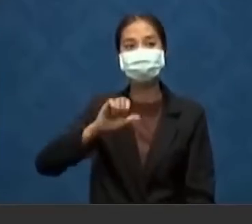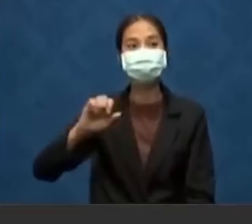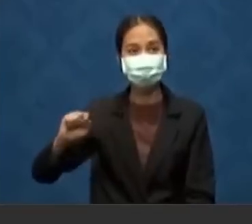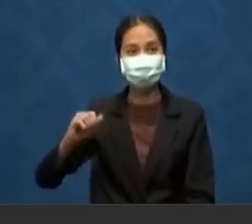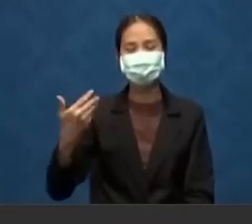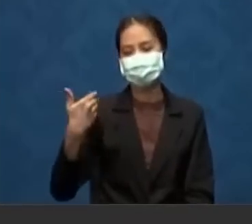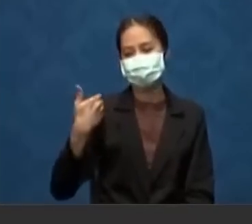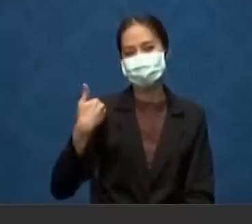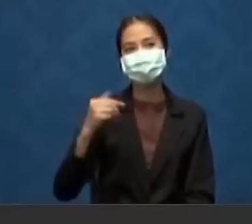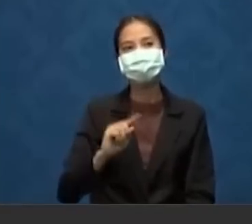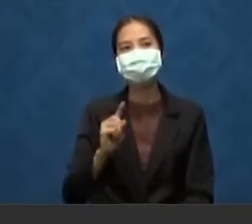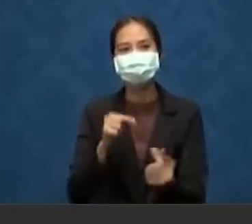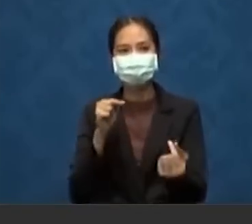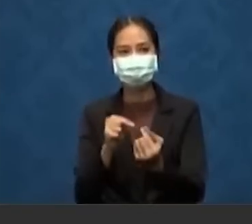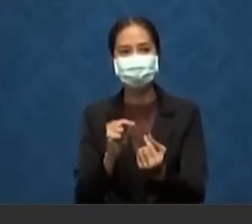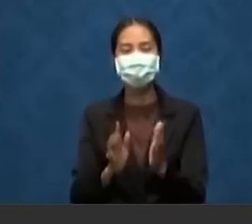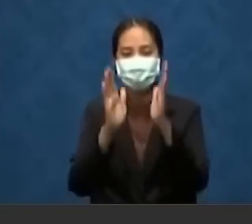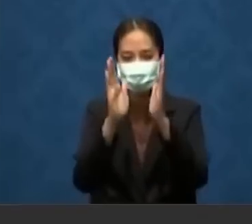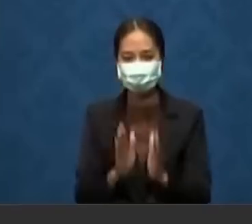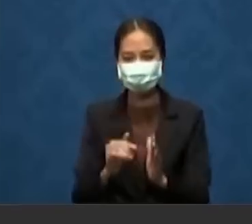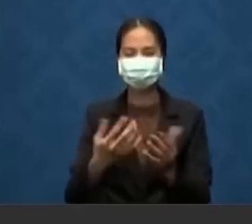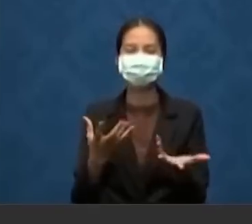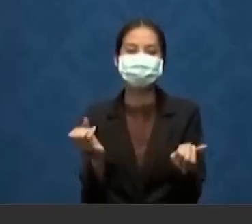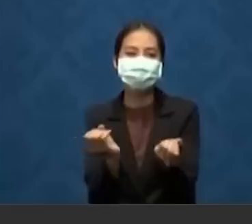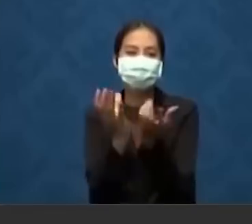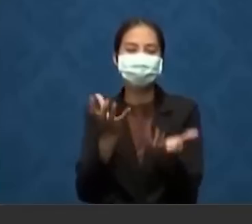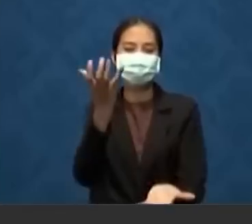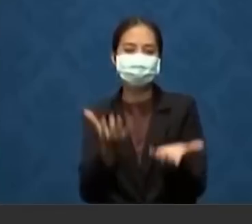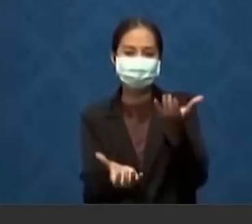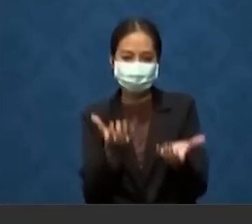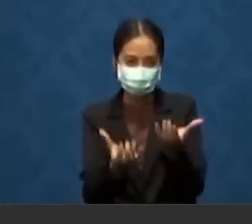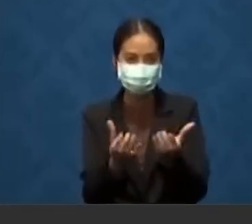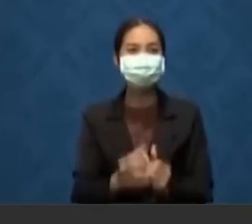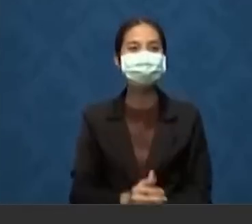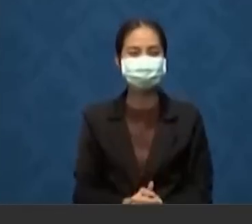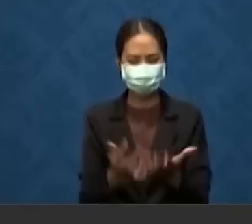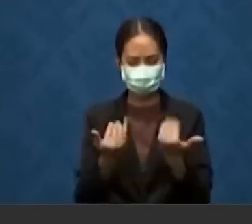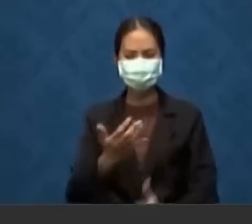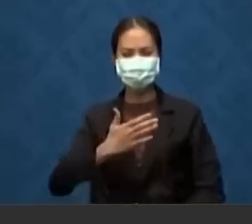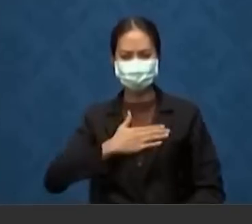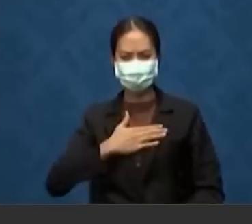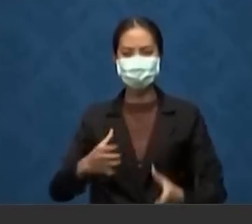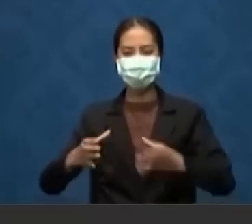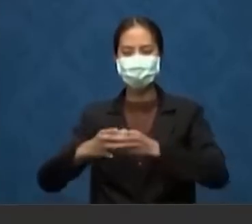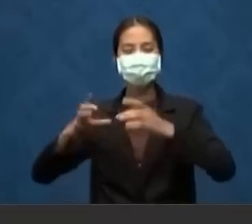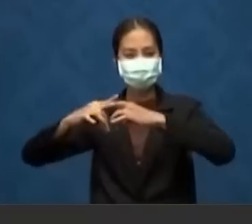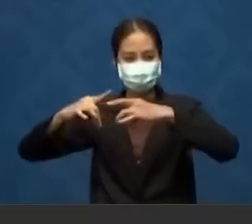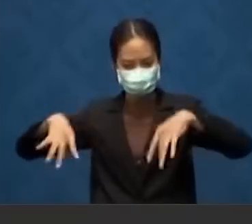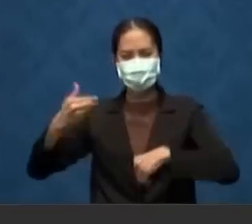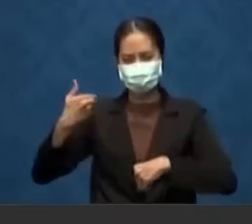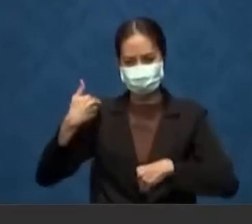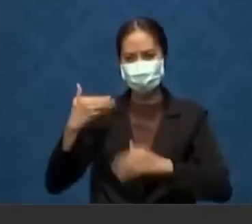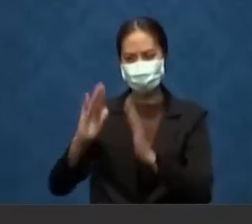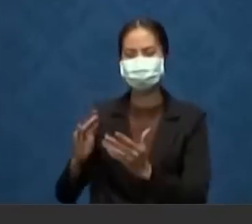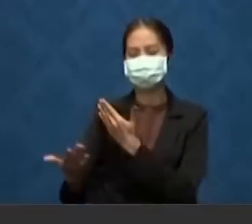ยัส่งผกรณโฟต่ความเชอมั่นในกระบวนการยธธรรม เป็นวงกว้างพระกรวฝ่ายค้างเอง ได้รบทข้อท่วงติ่ง รัทนง